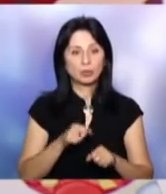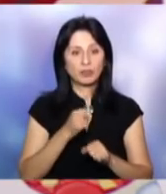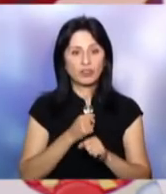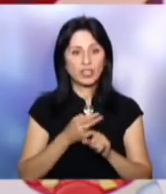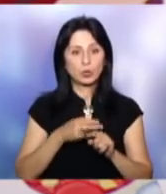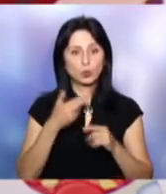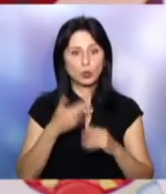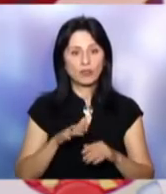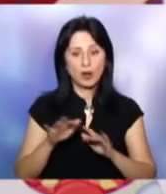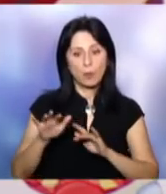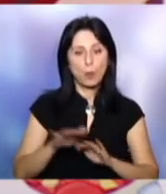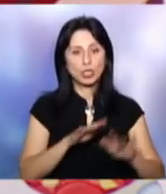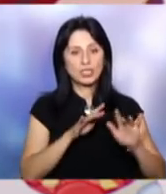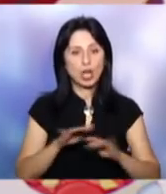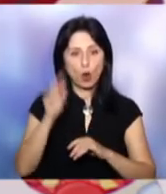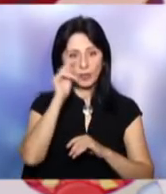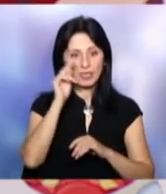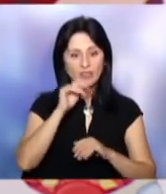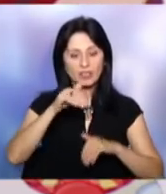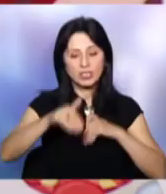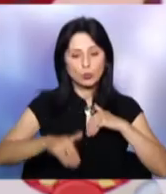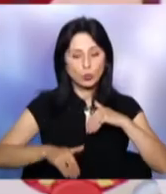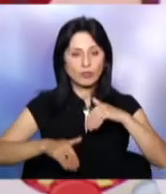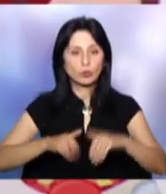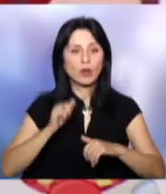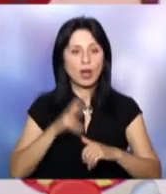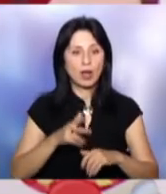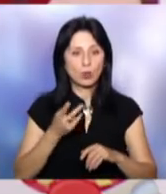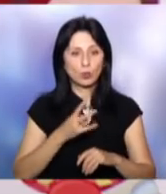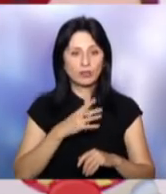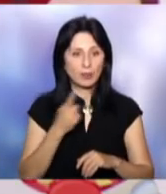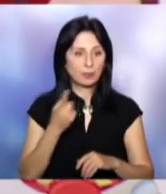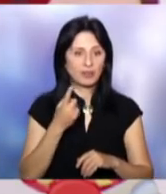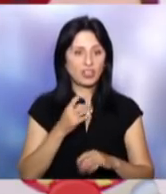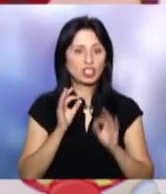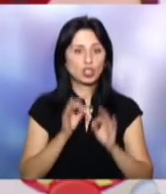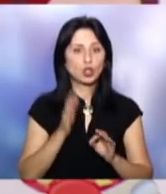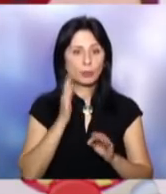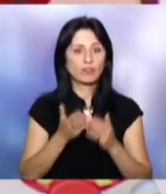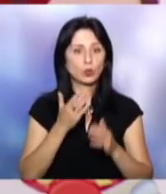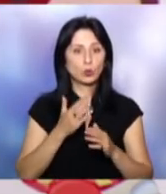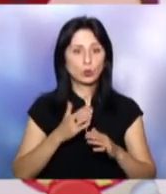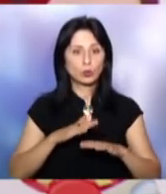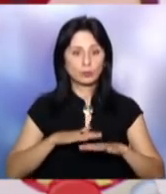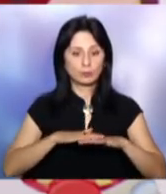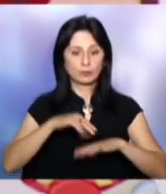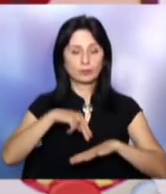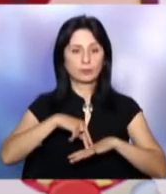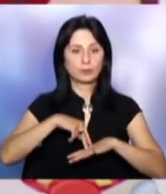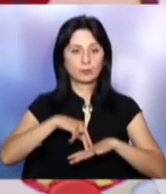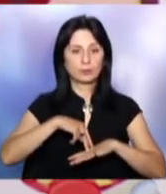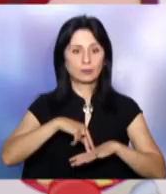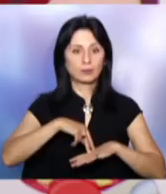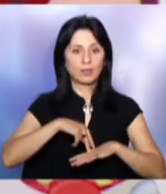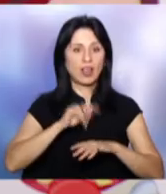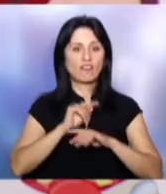გავაკეთოთ? ეს არის უკვე მოძრაობების სწავლა ცურვის და პირველი ალბათ უფრო სწორი იქნება ჩვენ წონასწორობის შეგრძნებას